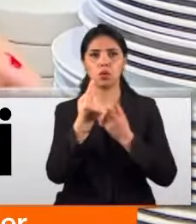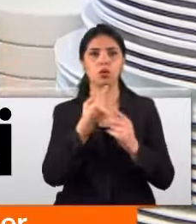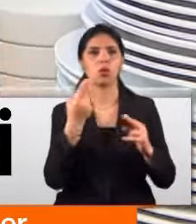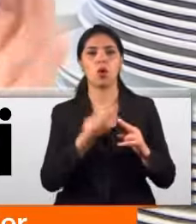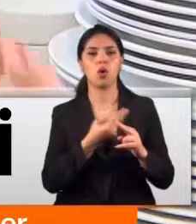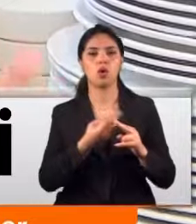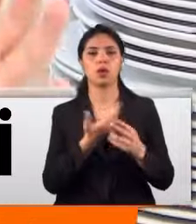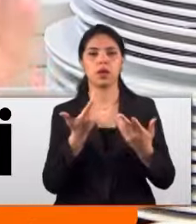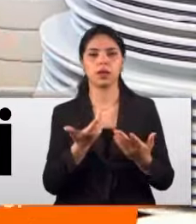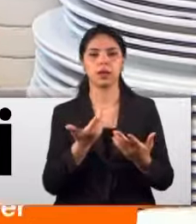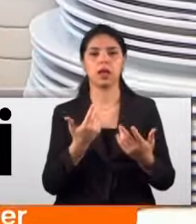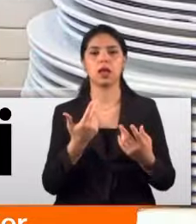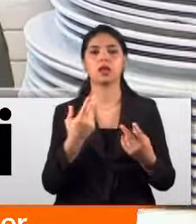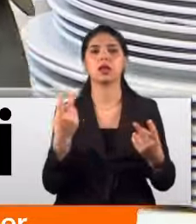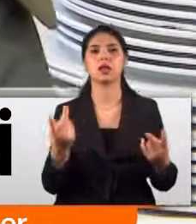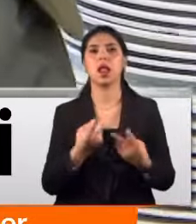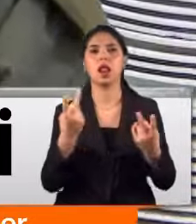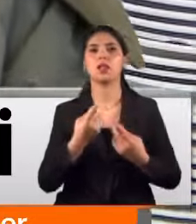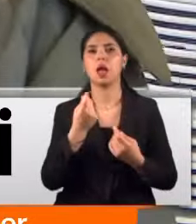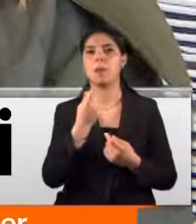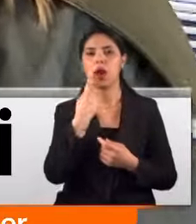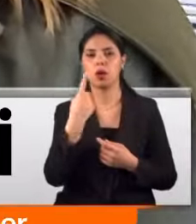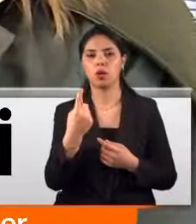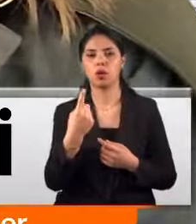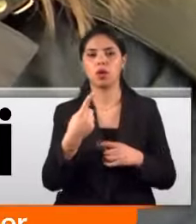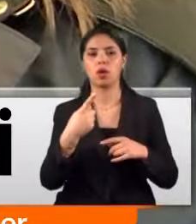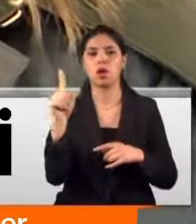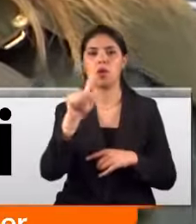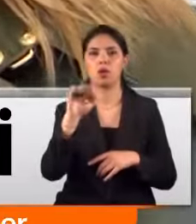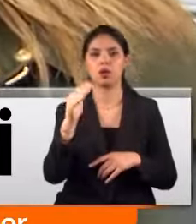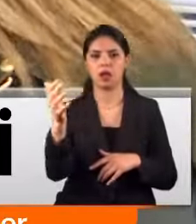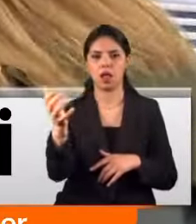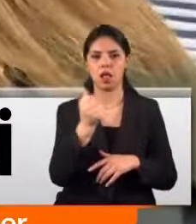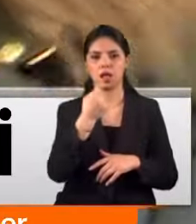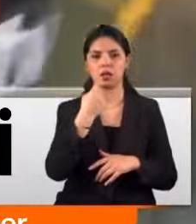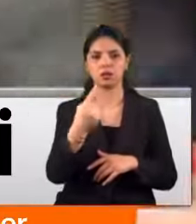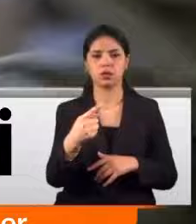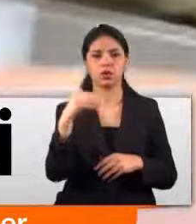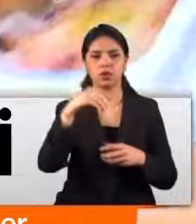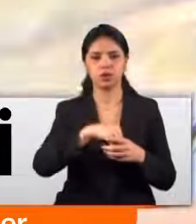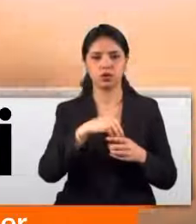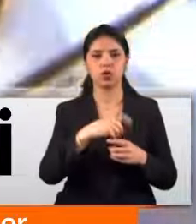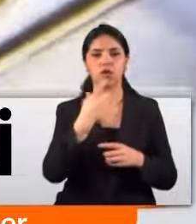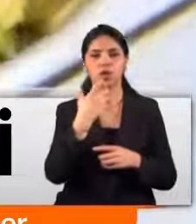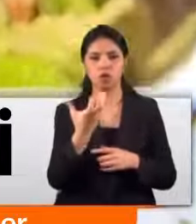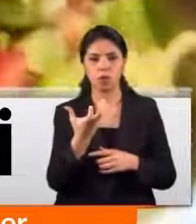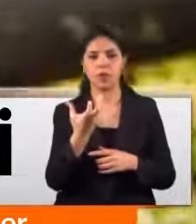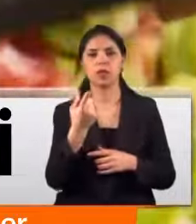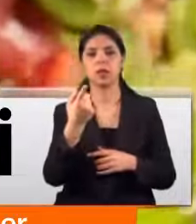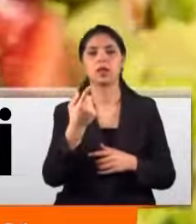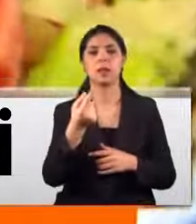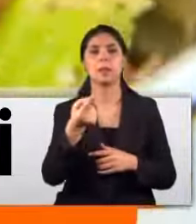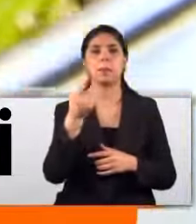örneklerden biri salatanın fiyatı. Bakın halden 10 liraya aldığını söyledi. İçerisine işte domatesi,